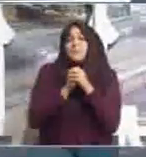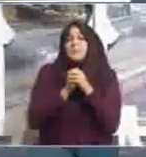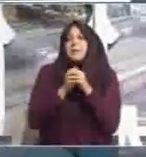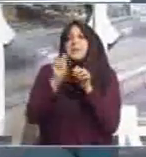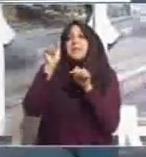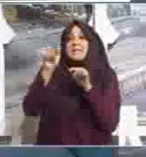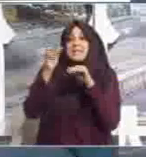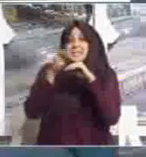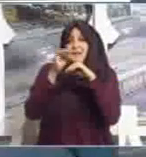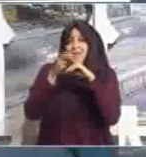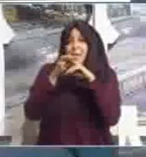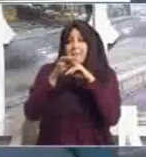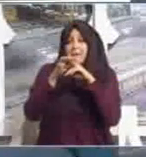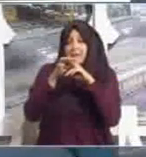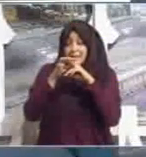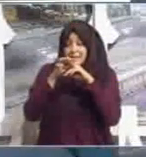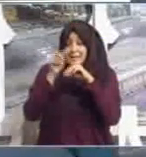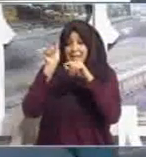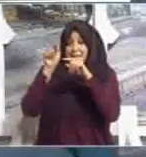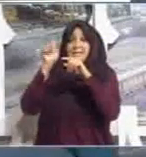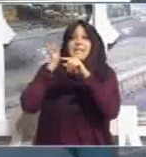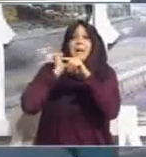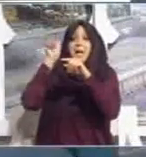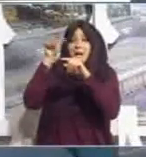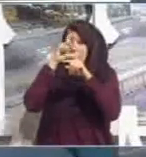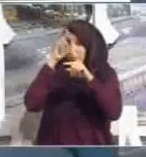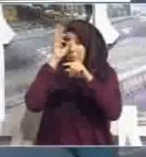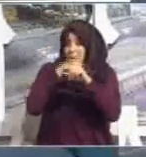خوه يعني قالوا لهم ليس لكم الحق في هذا الميراث